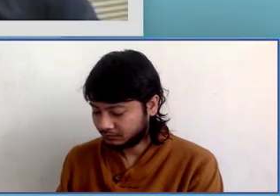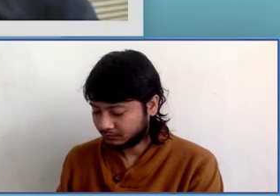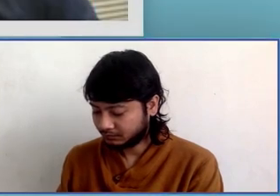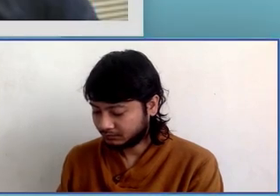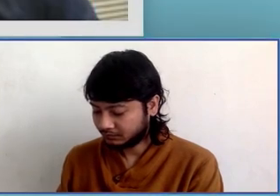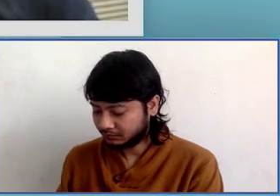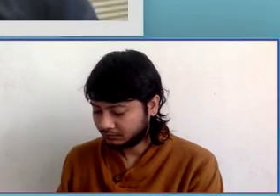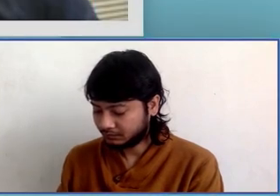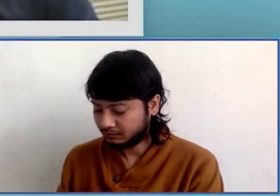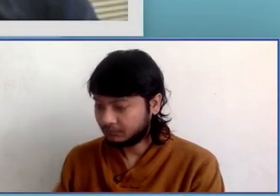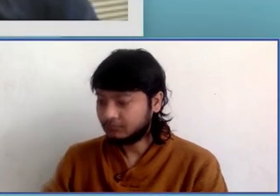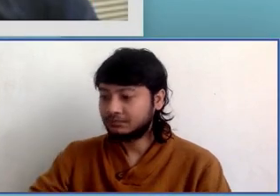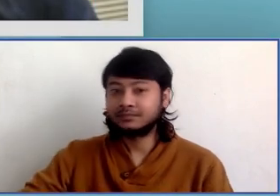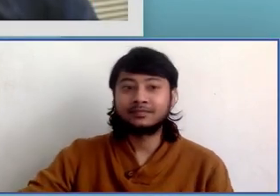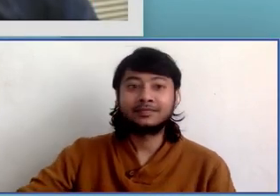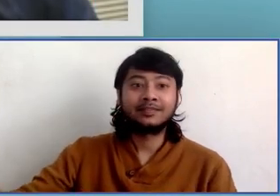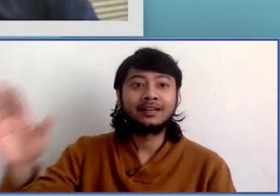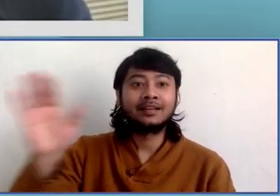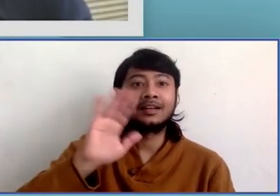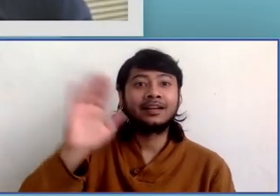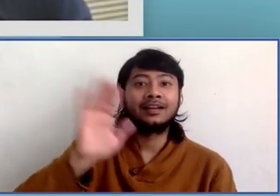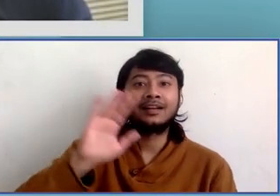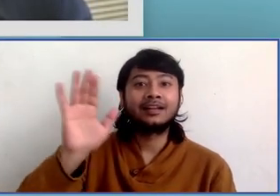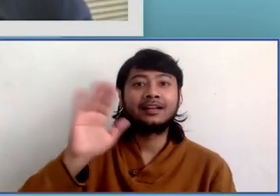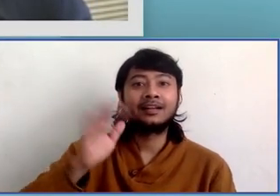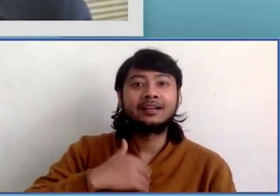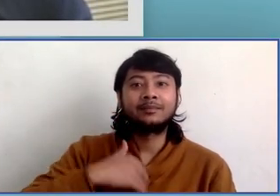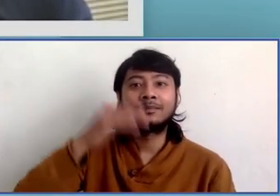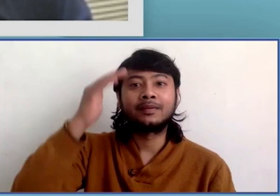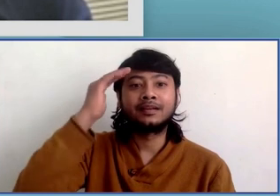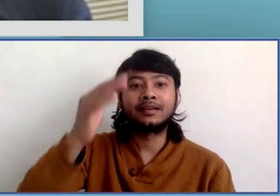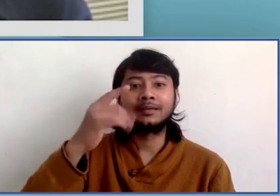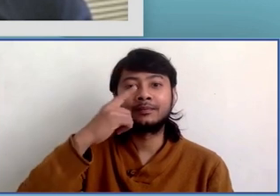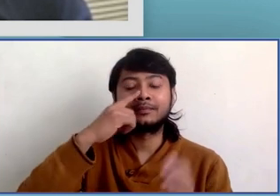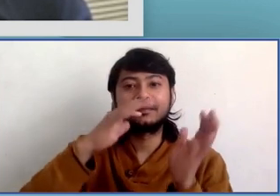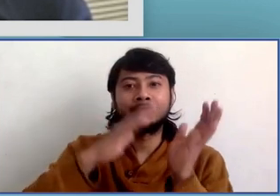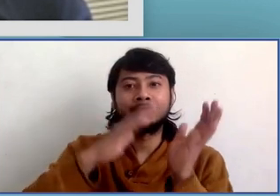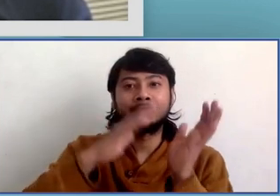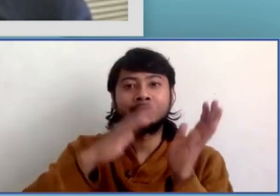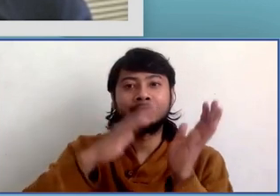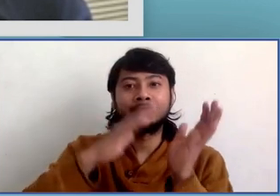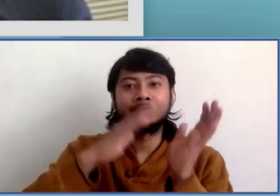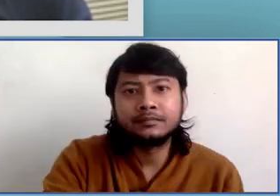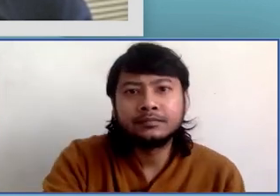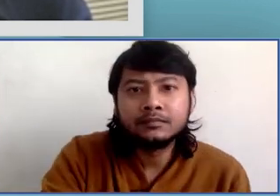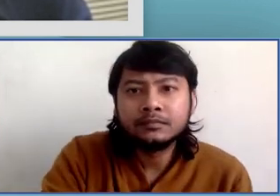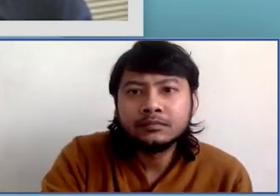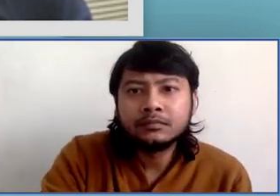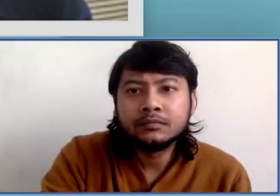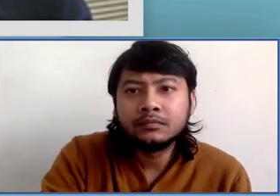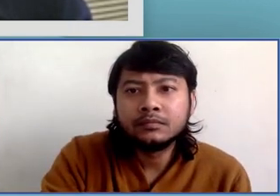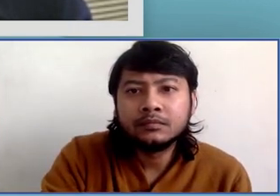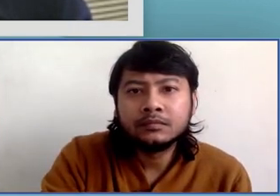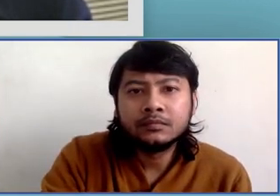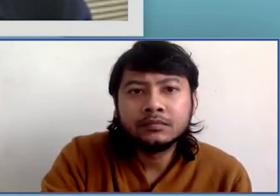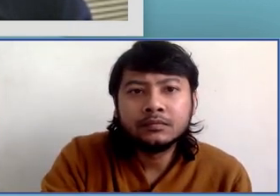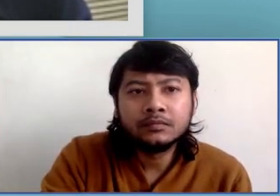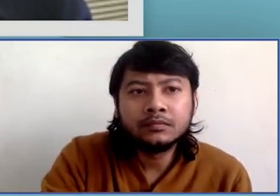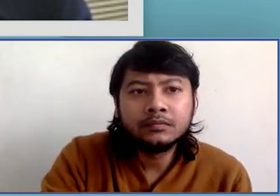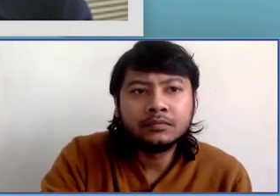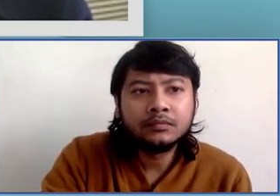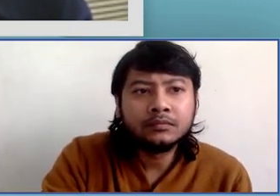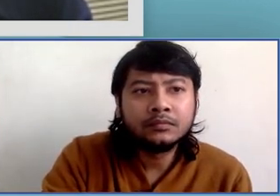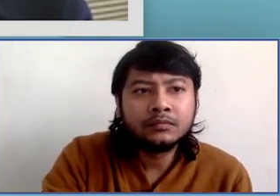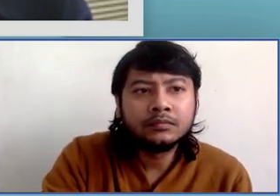Hi sir, I am Megha from West Bengal. मुझे बहुत ही खुशी हो रहा है क्योंकि मेरा एक ड्रीम था आपसे मिलने के लिए आज वो